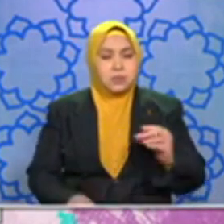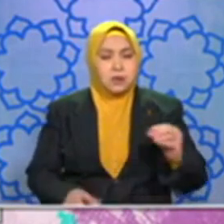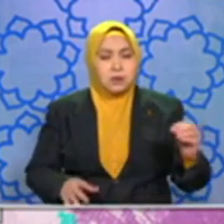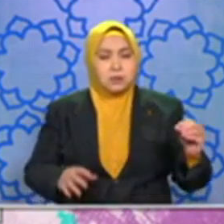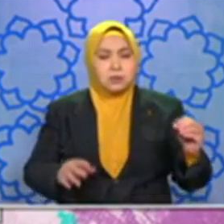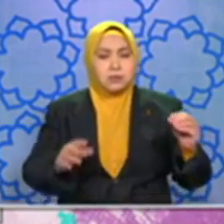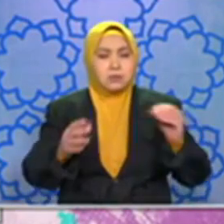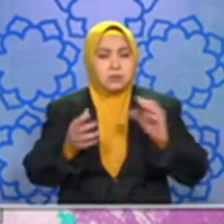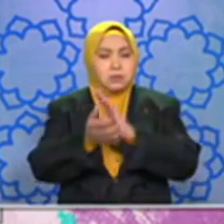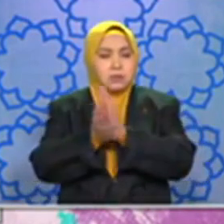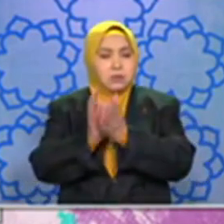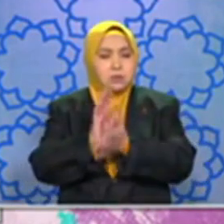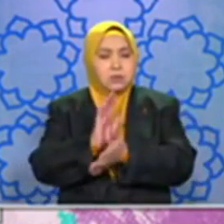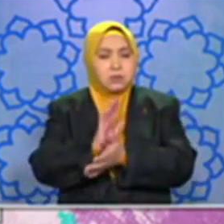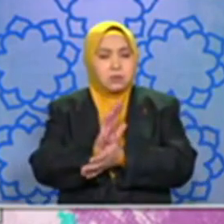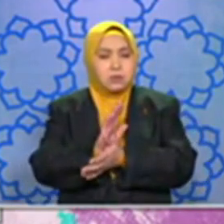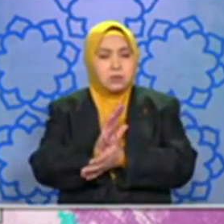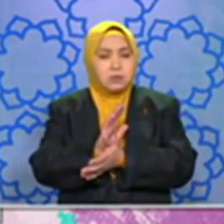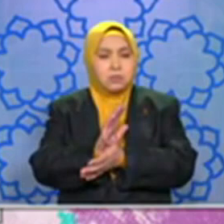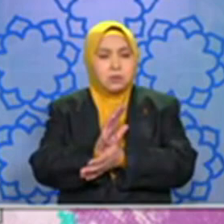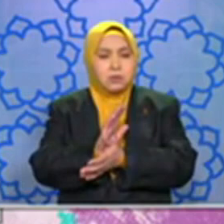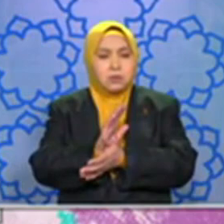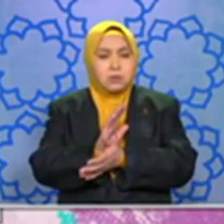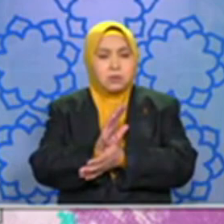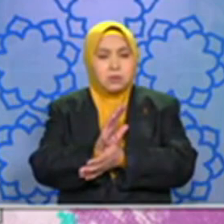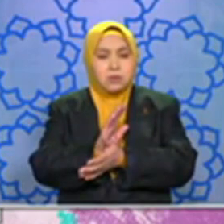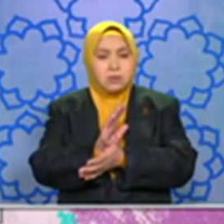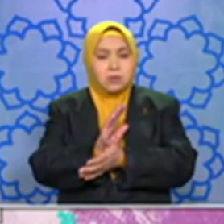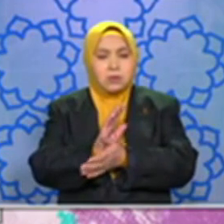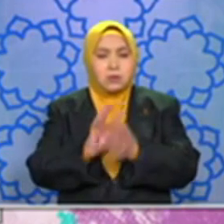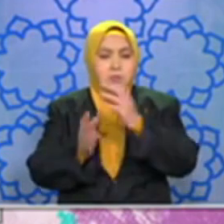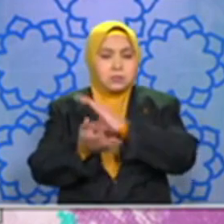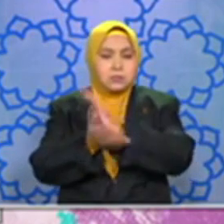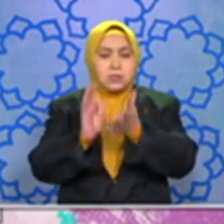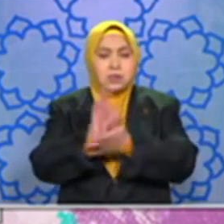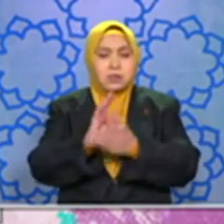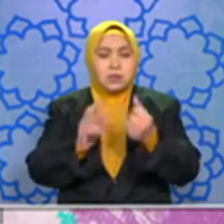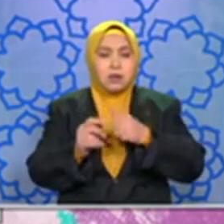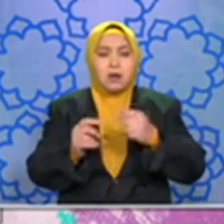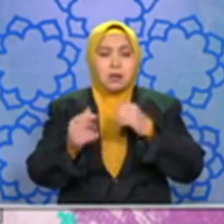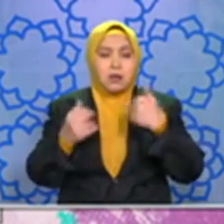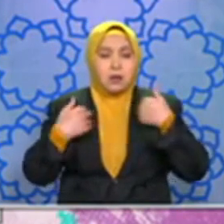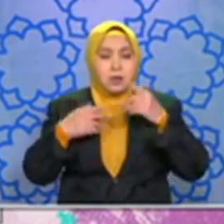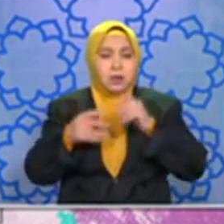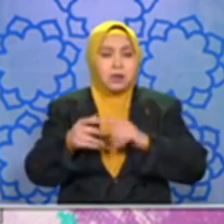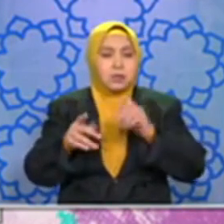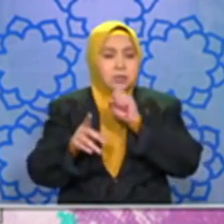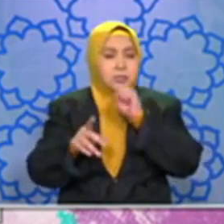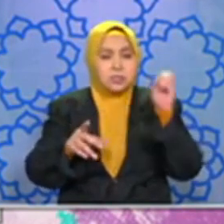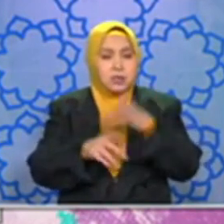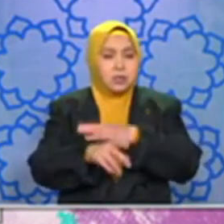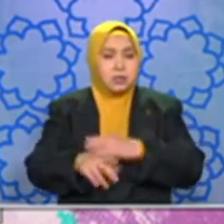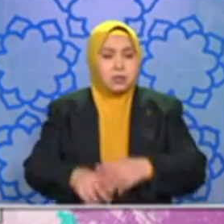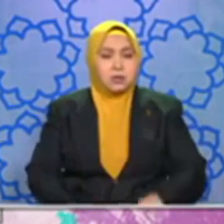إنكم لتقولون قولا عظيما